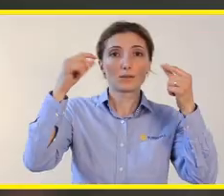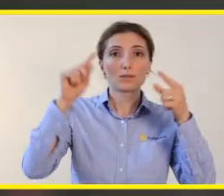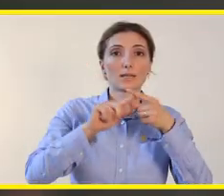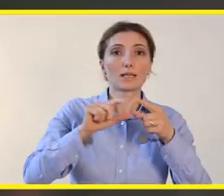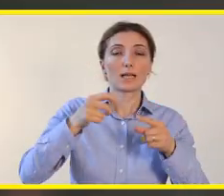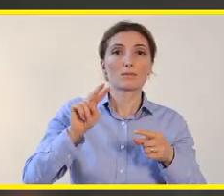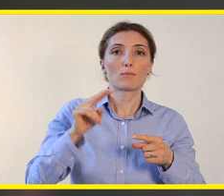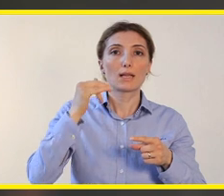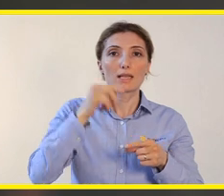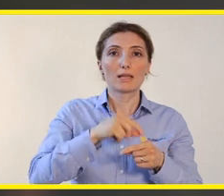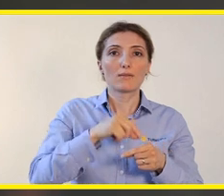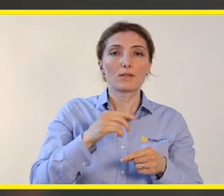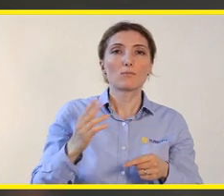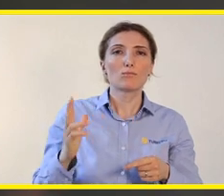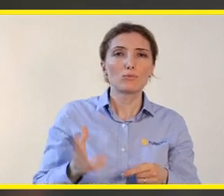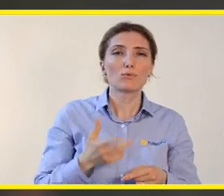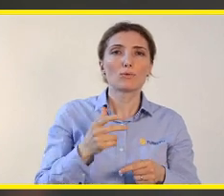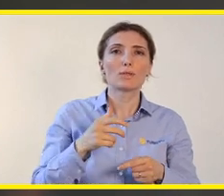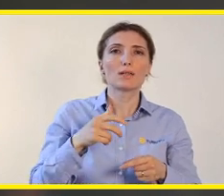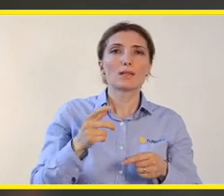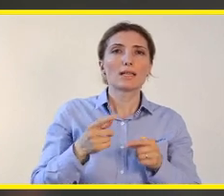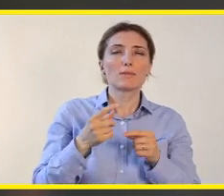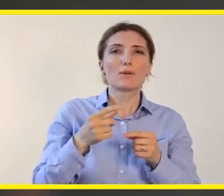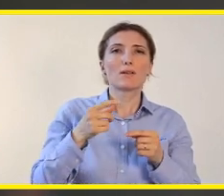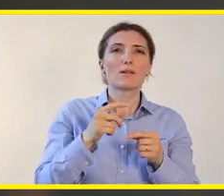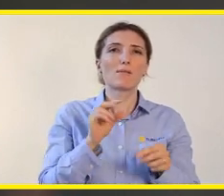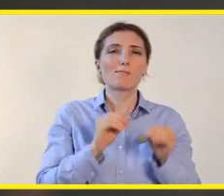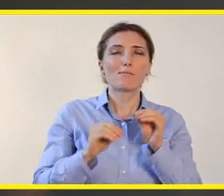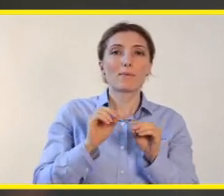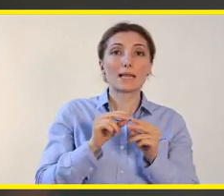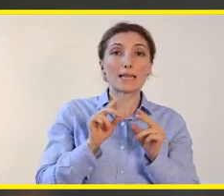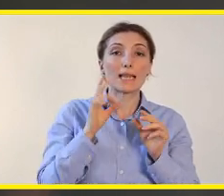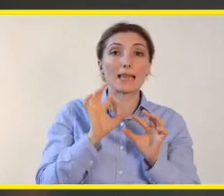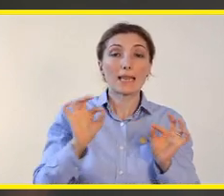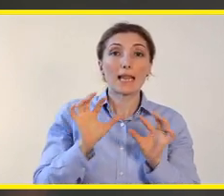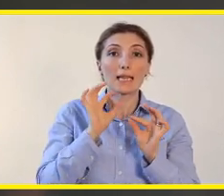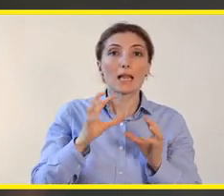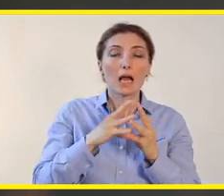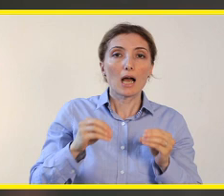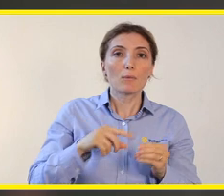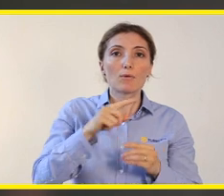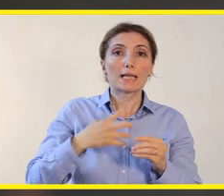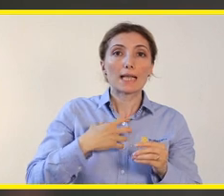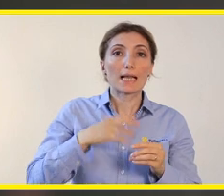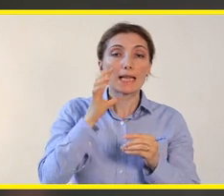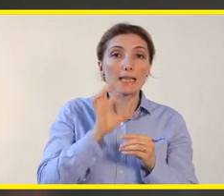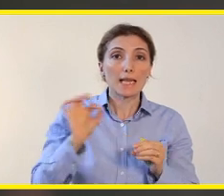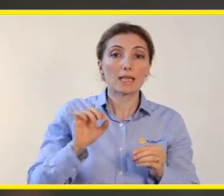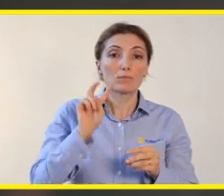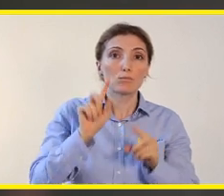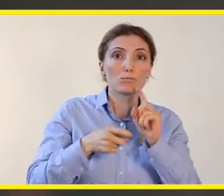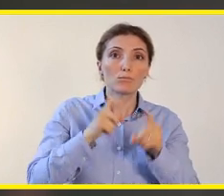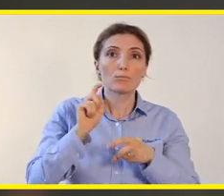Turkcell T60 ile ışık dengesizliklerinin olduğu ve detayların kaybolduğu ortamlarda tüm detayları barındıran